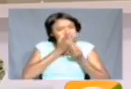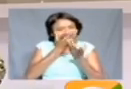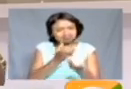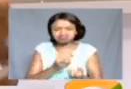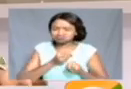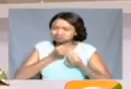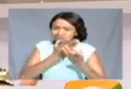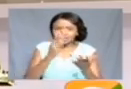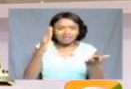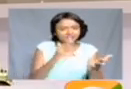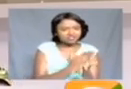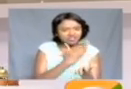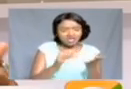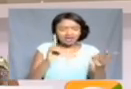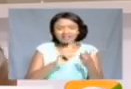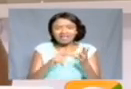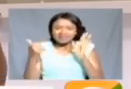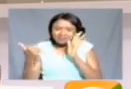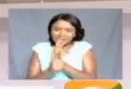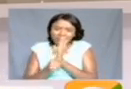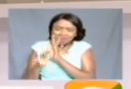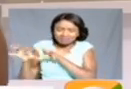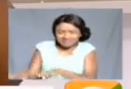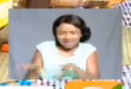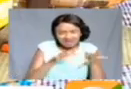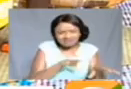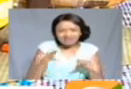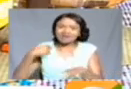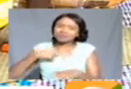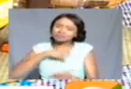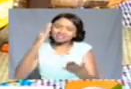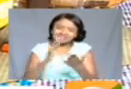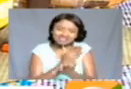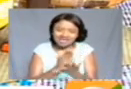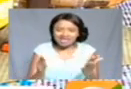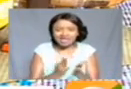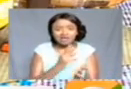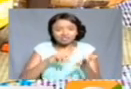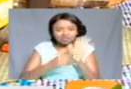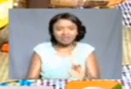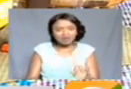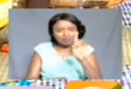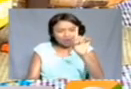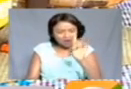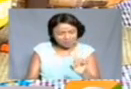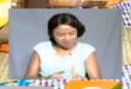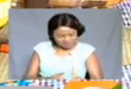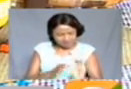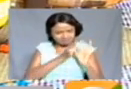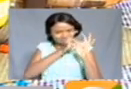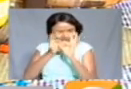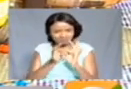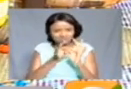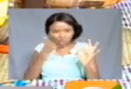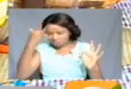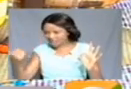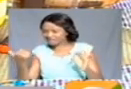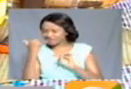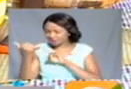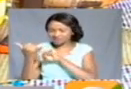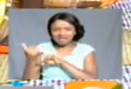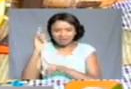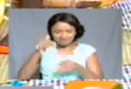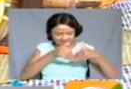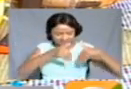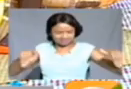zangu mimi zimekuwa zako. Sasa ikiwa hivi vitu vyote tunasema vimekuwa kitu kimoja kimoja. Kwa nini simu zisiwe